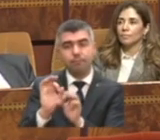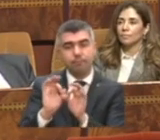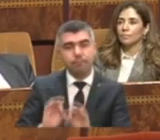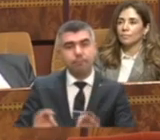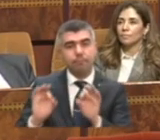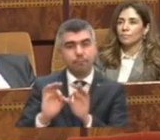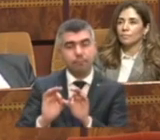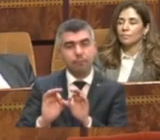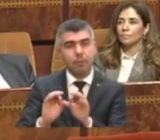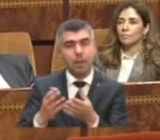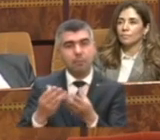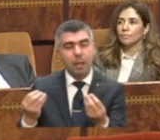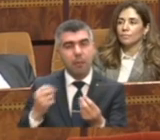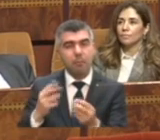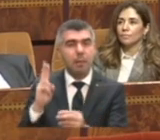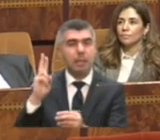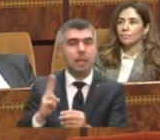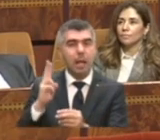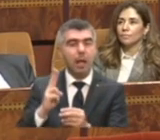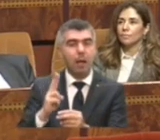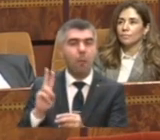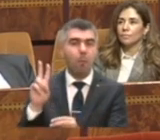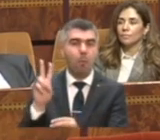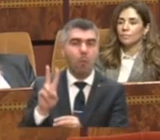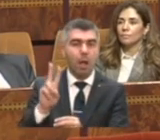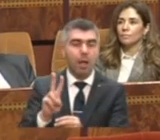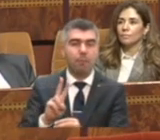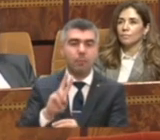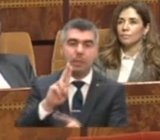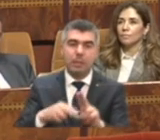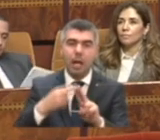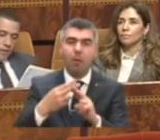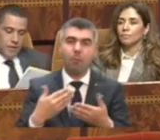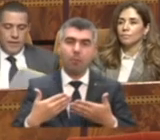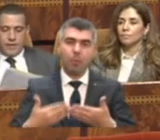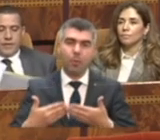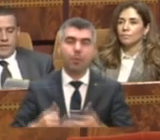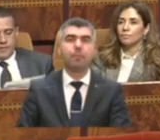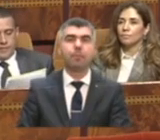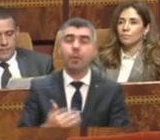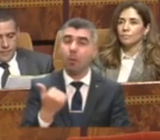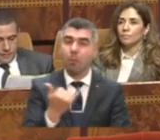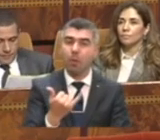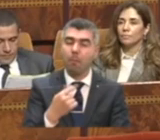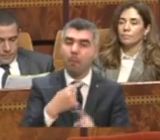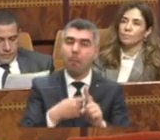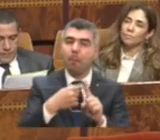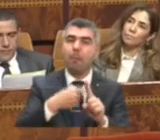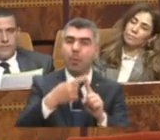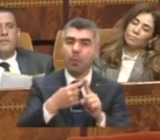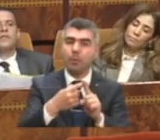ما لمسناه سواء عند انطلاق برنامج التخييم أو من خلال جوابكم اليوم. إلا أننا نتمنى أن يكون هناك المزيد من